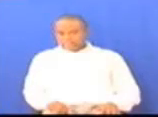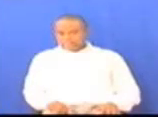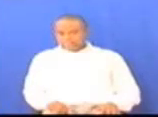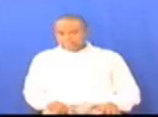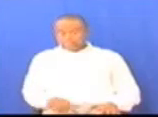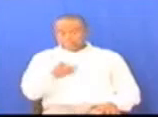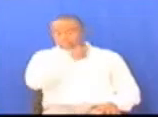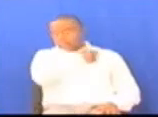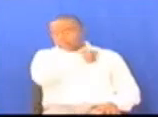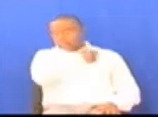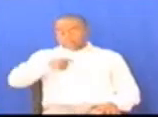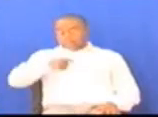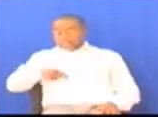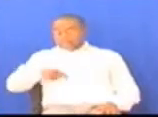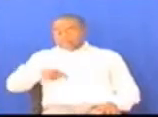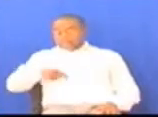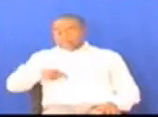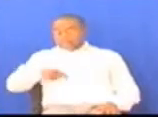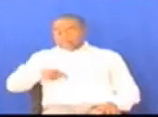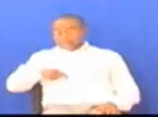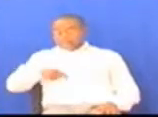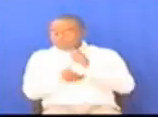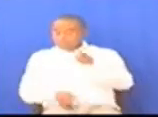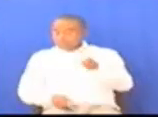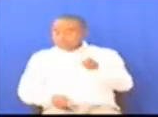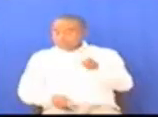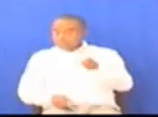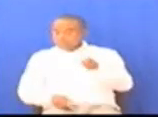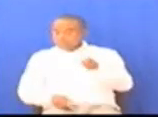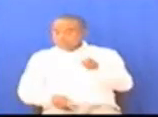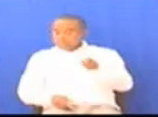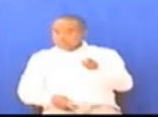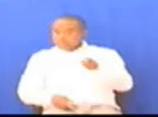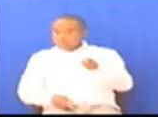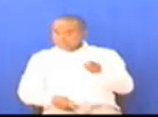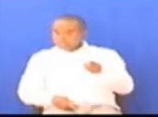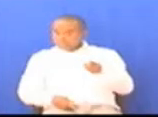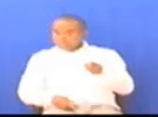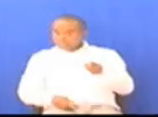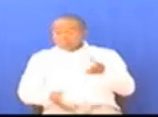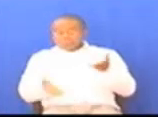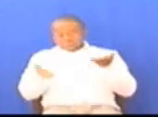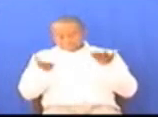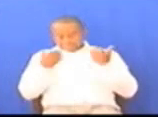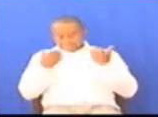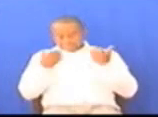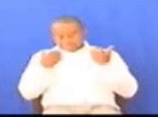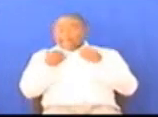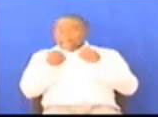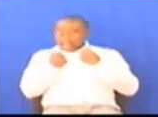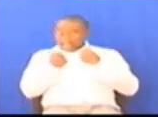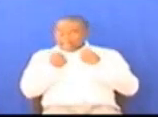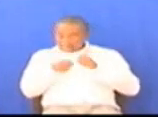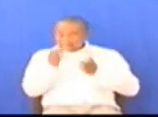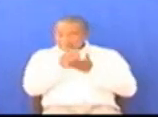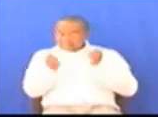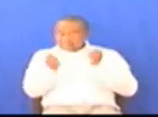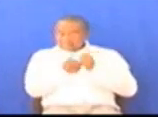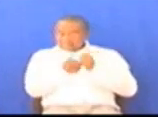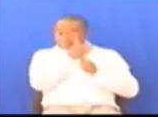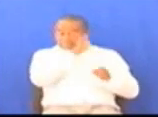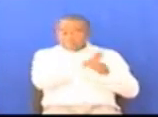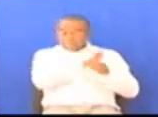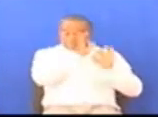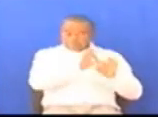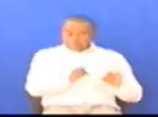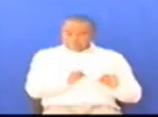Rais wa Jamhuri ya Muungano ametenda aliyoweza kutenda katika utawala wake. Yako mengi mazuri,